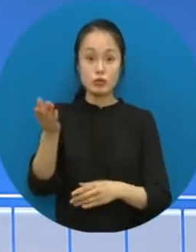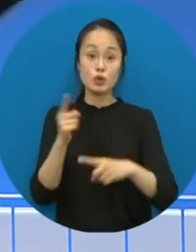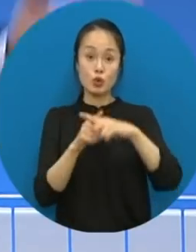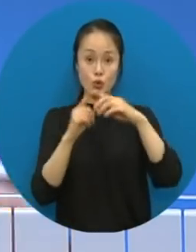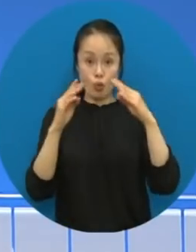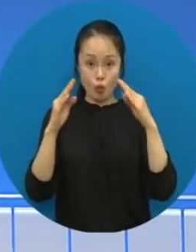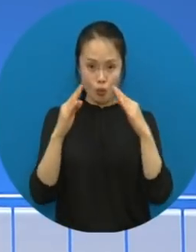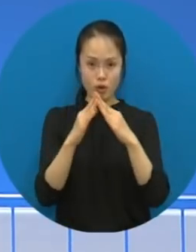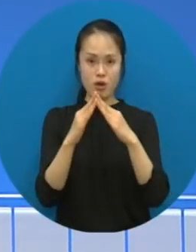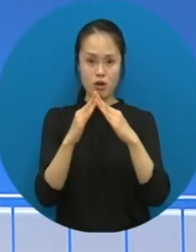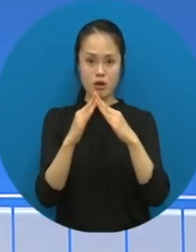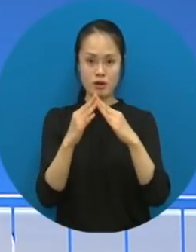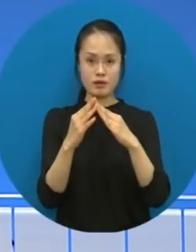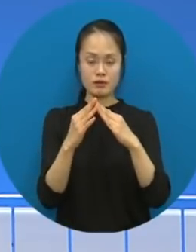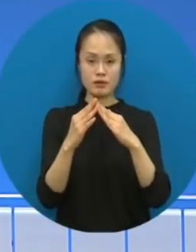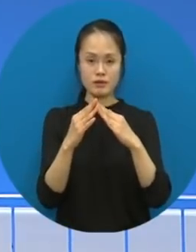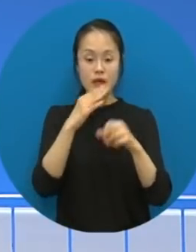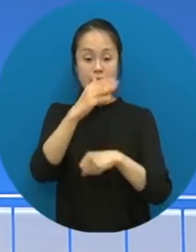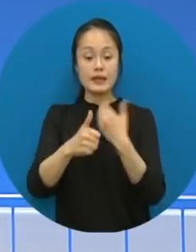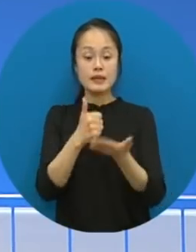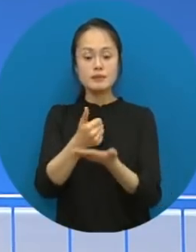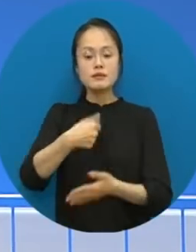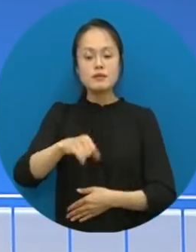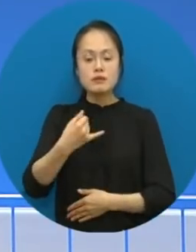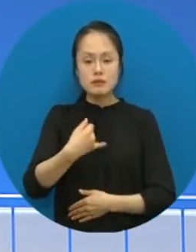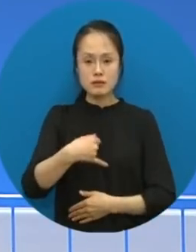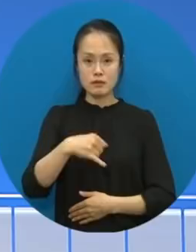하나님의 자녀들은